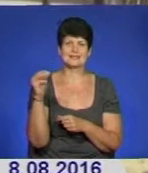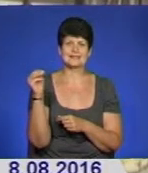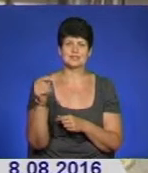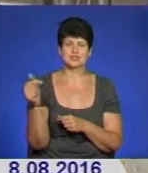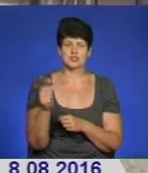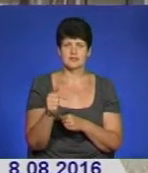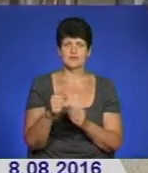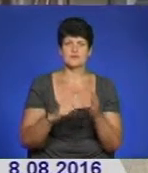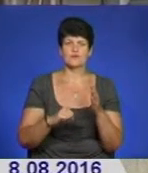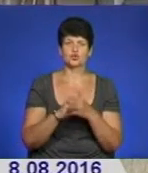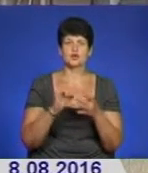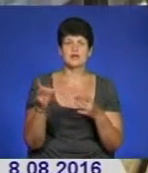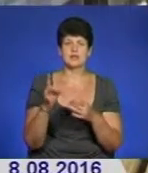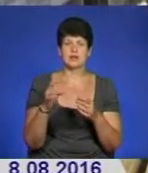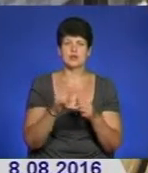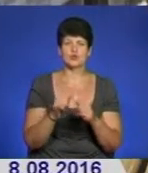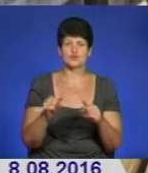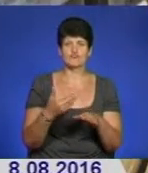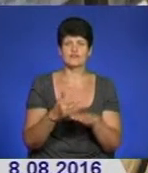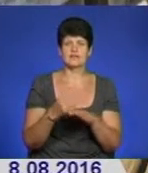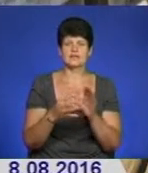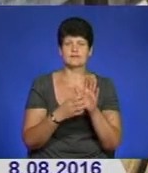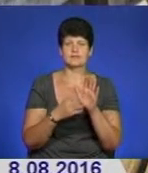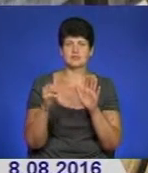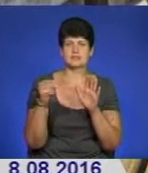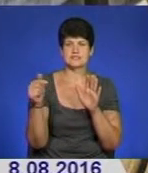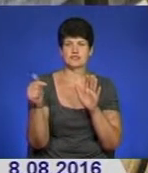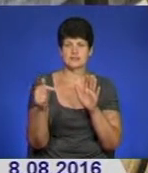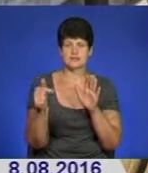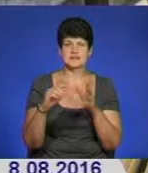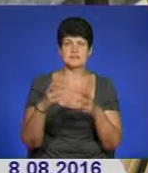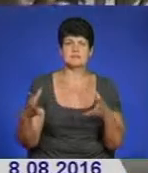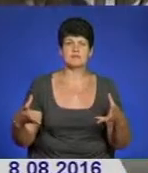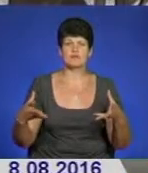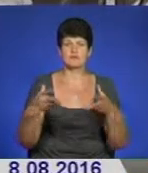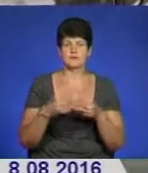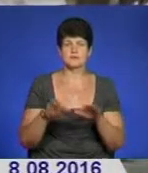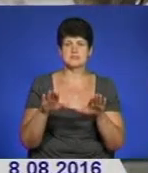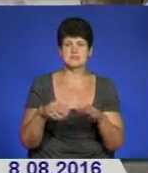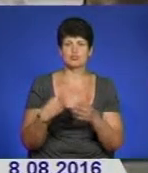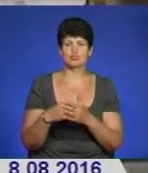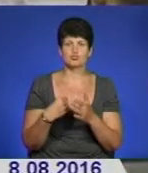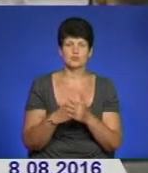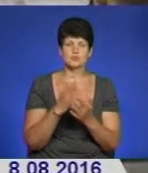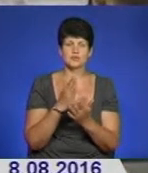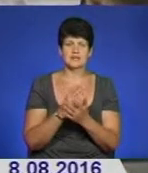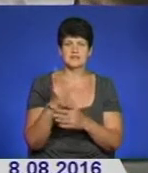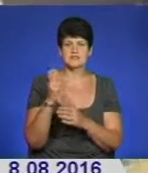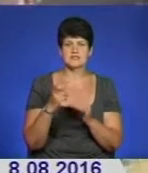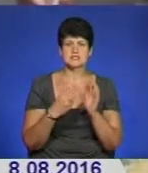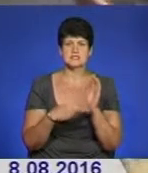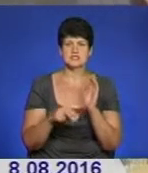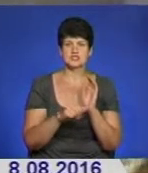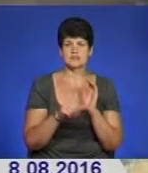1 130 000 гривень. З фонду регіонального розвитку виділено 900 тисяч гривень. Співфінансування з місцевого бюджету складає 226